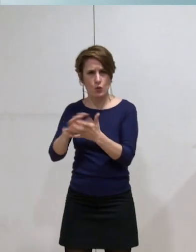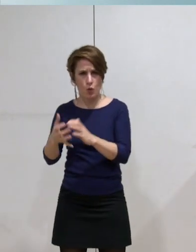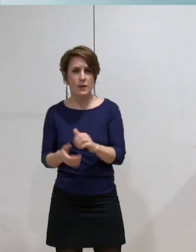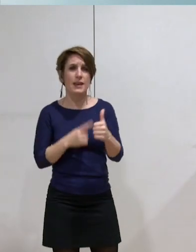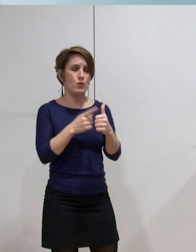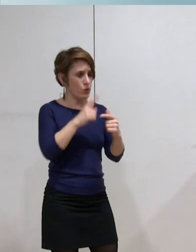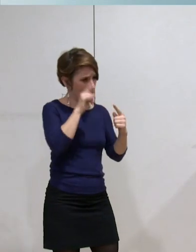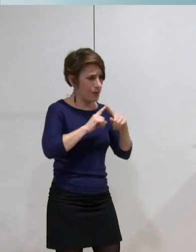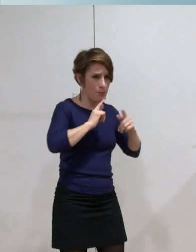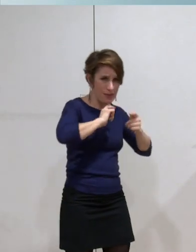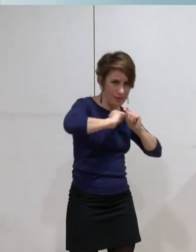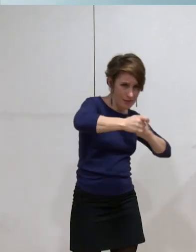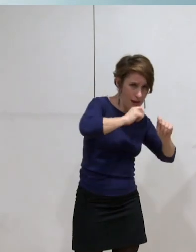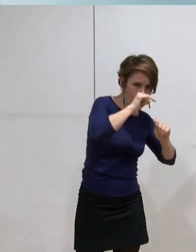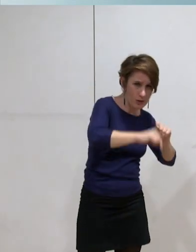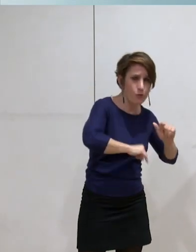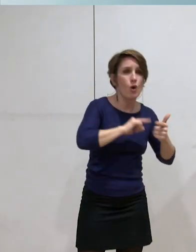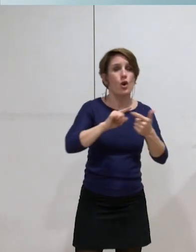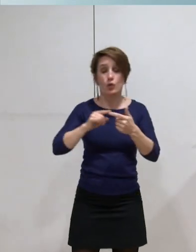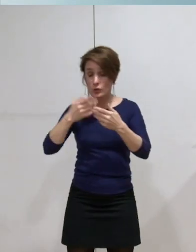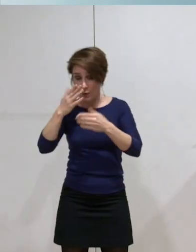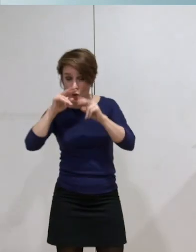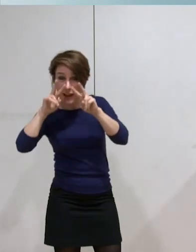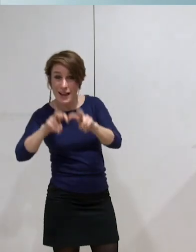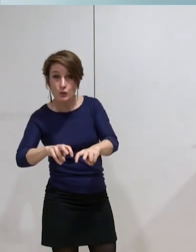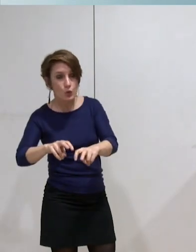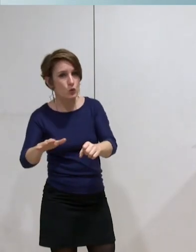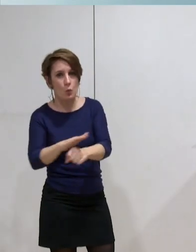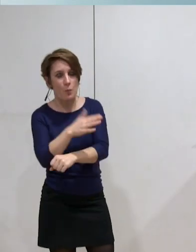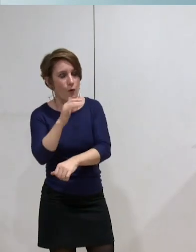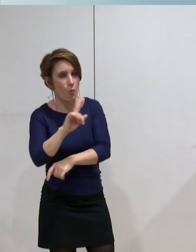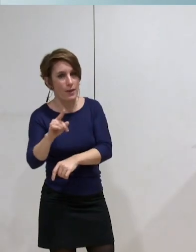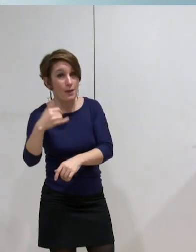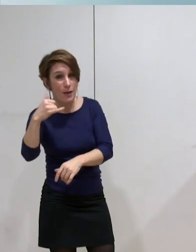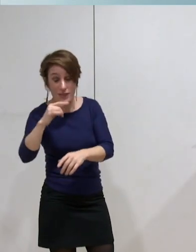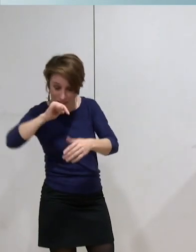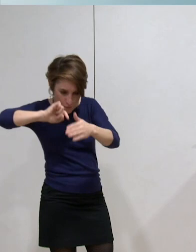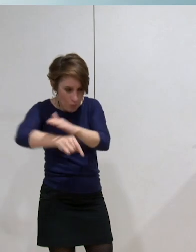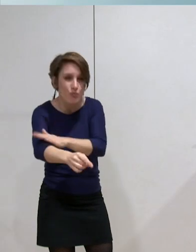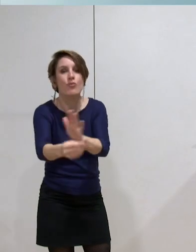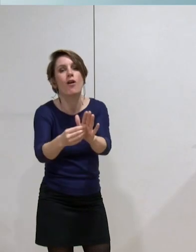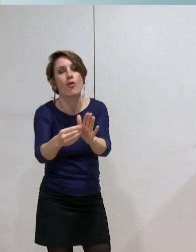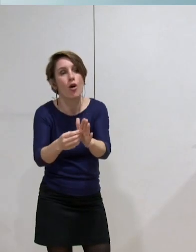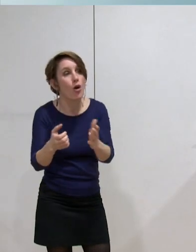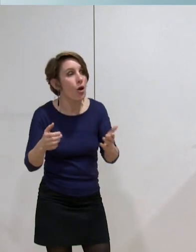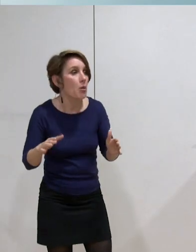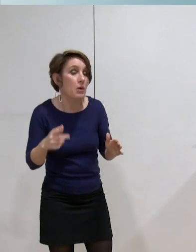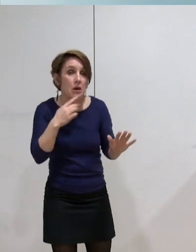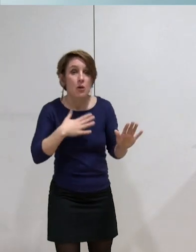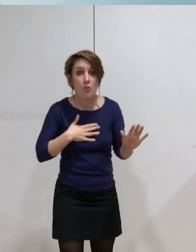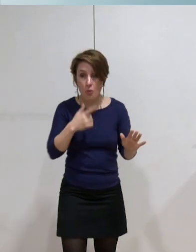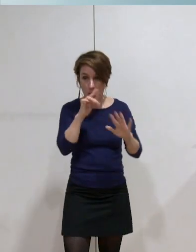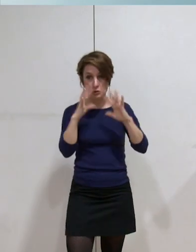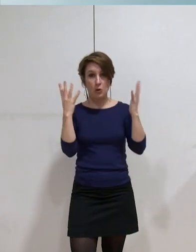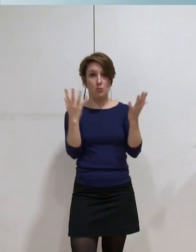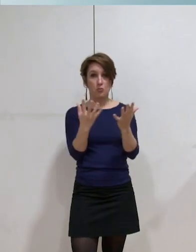dialogue l'autre qui relève d'une instruction qui est incomplète et qui doit être poursuivie mais moi je considère qu'au fond le